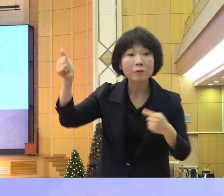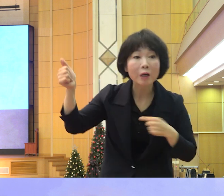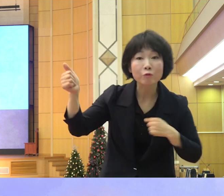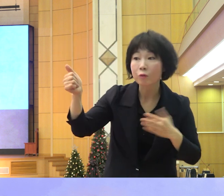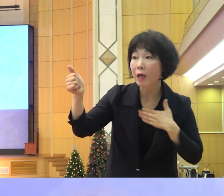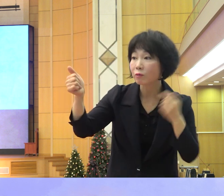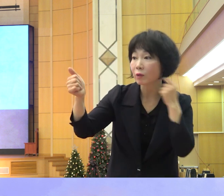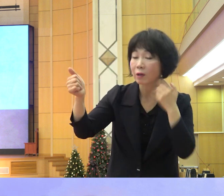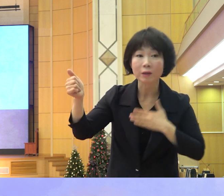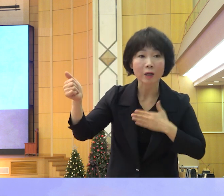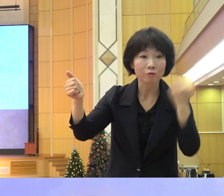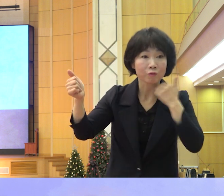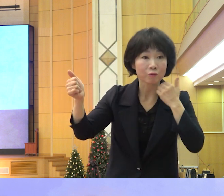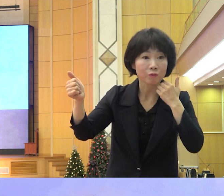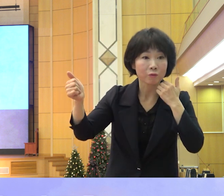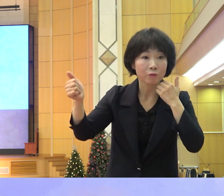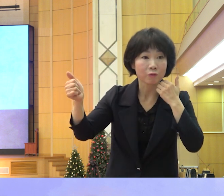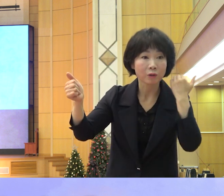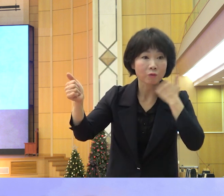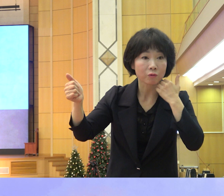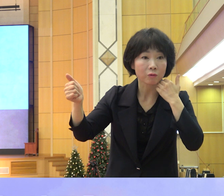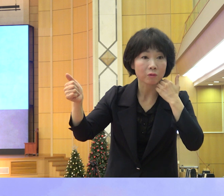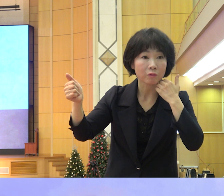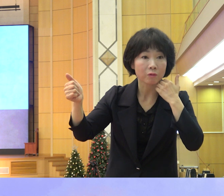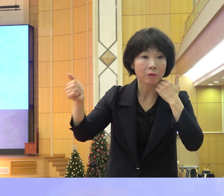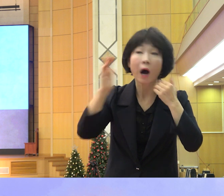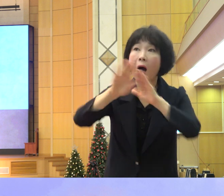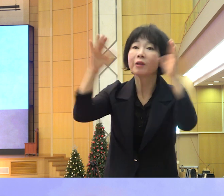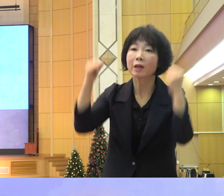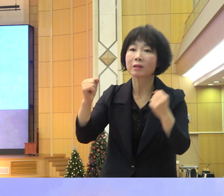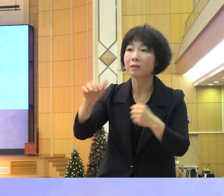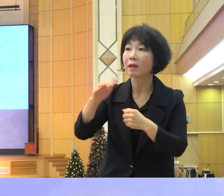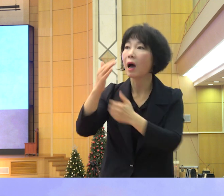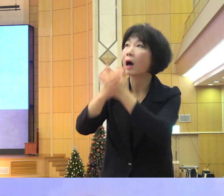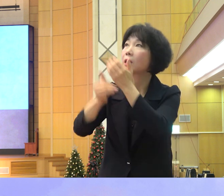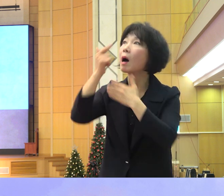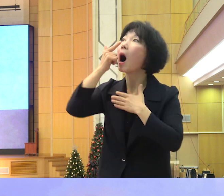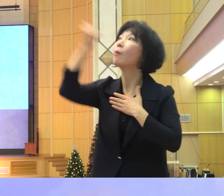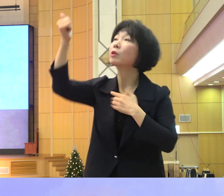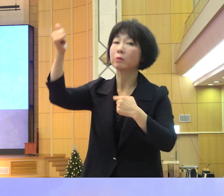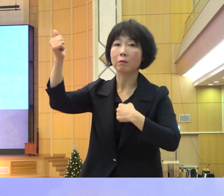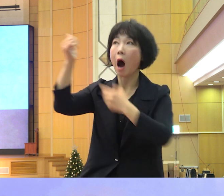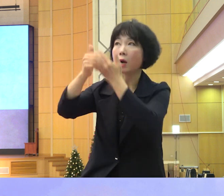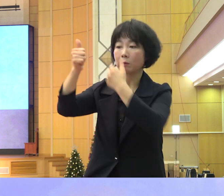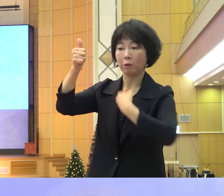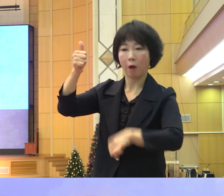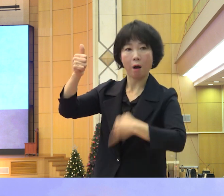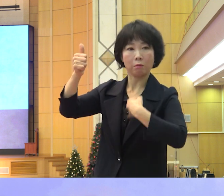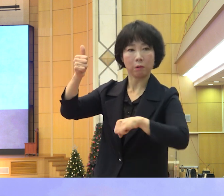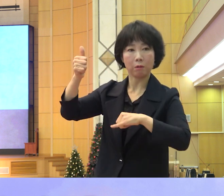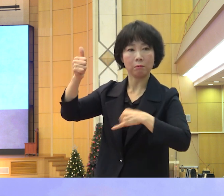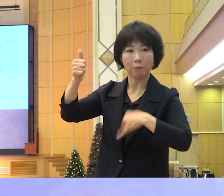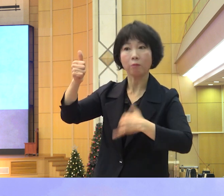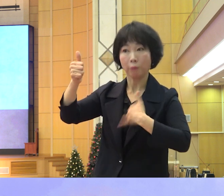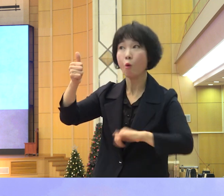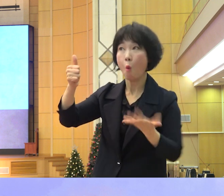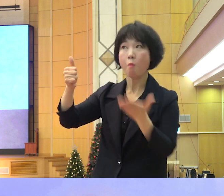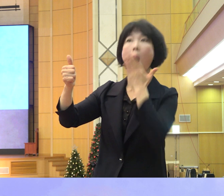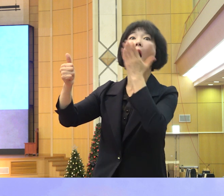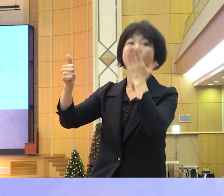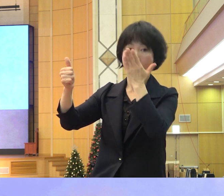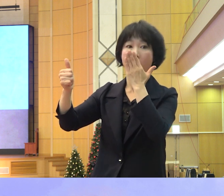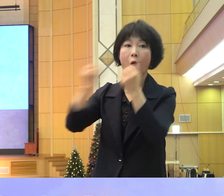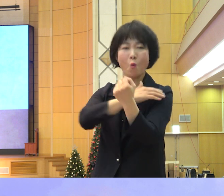돼. 하늘에 계신 우리 아버지, 나는 하나님의 아들, 하나님의 자녀가